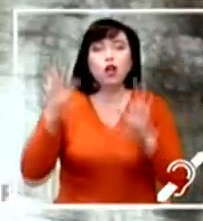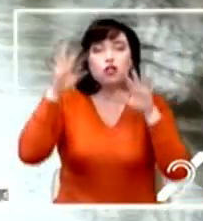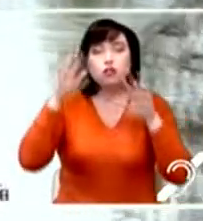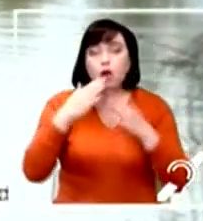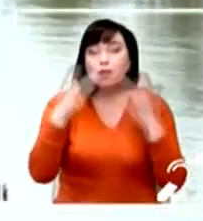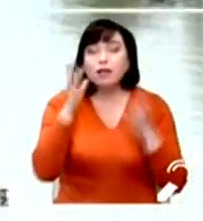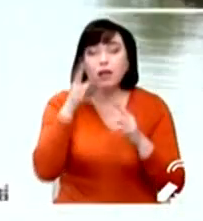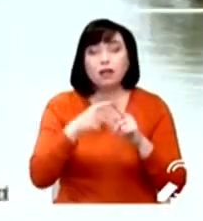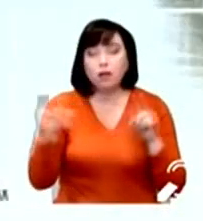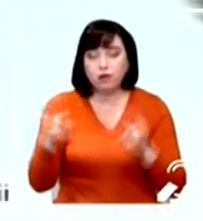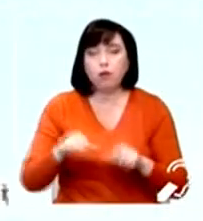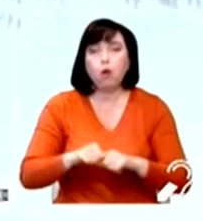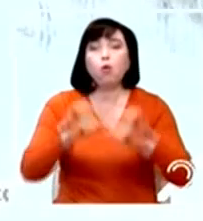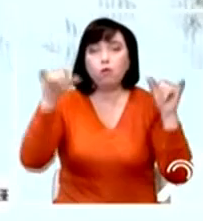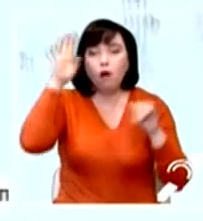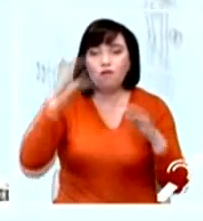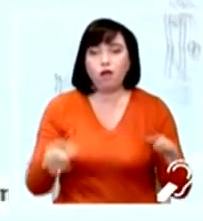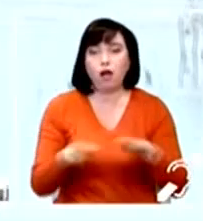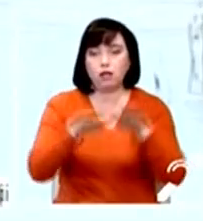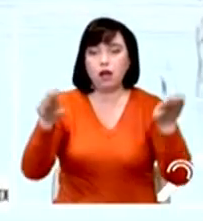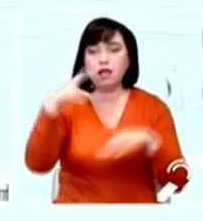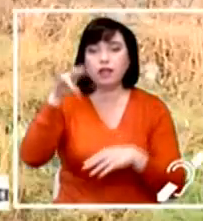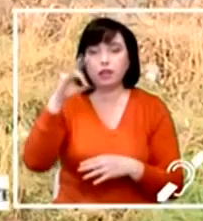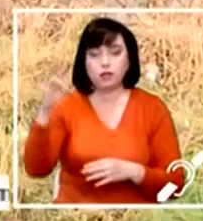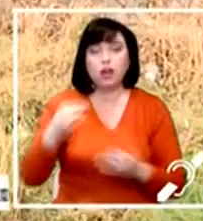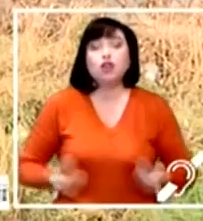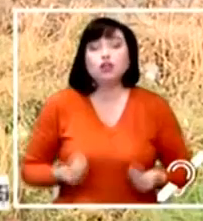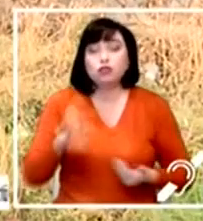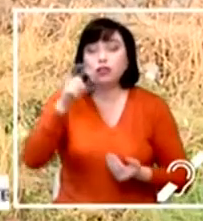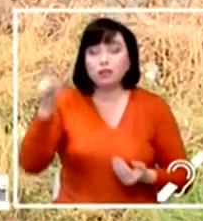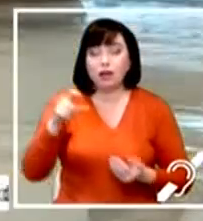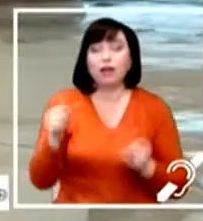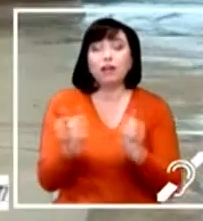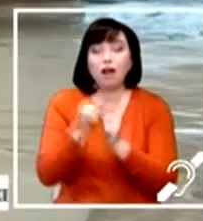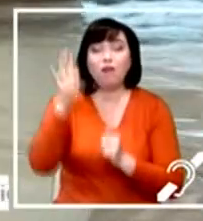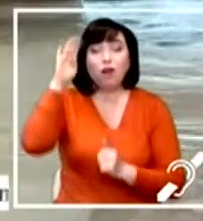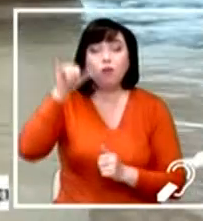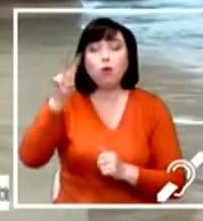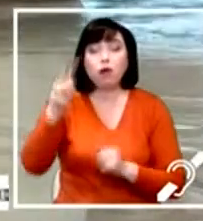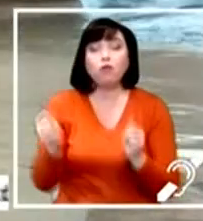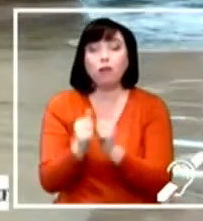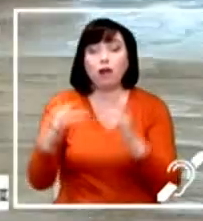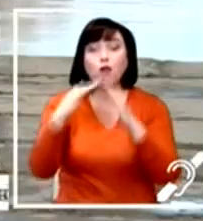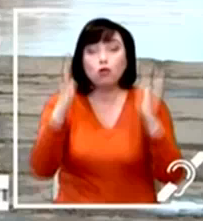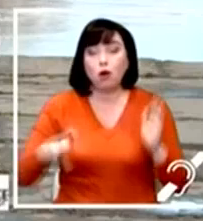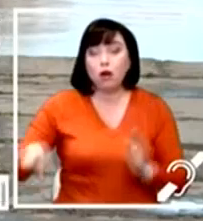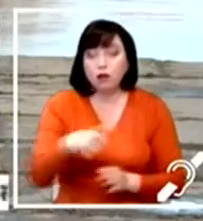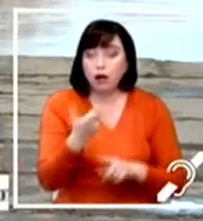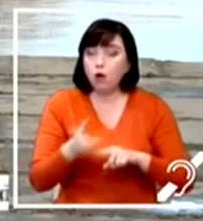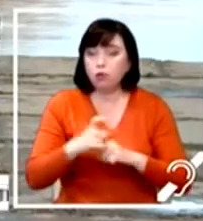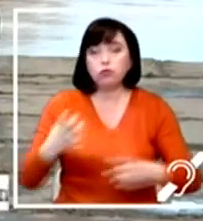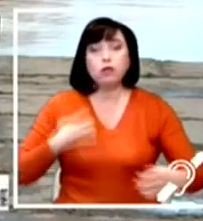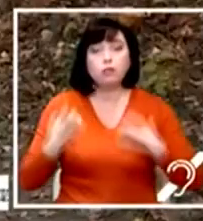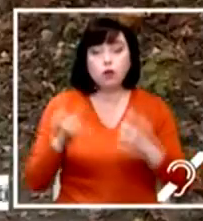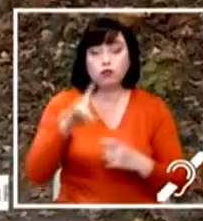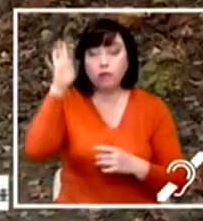Ploile din ultimele zile au dus la creșterea nivelului apei în Nistru. Locuitorii orășelului Vadului Vodă, care au case în preajma râului, sunt îngrijorați